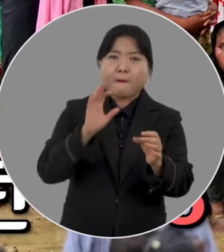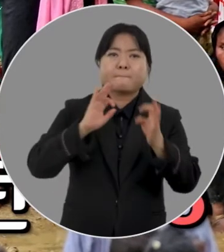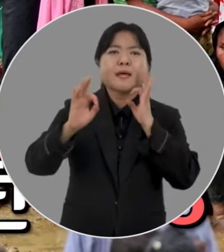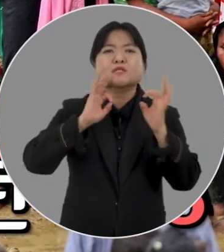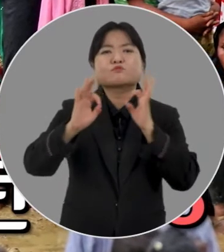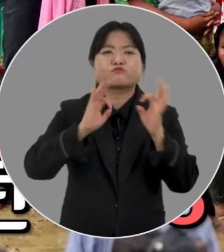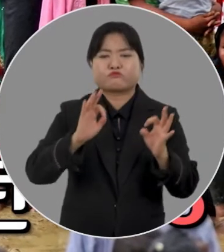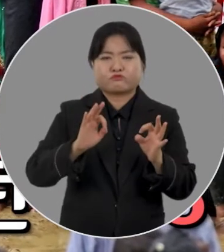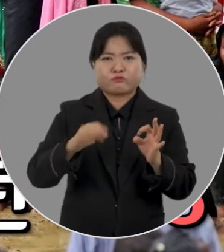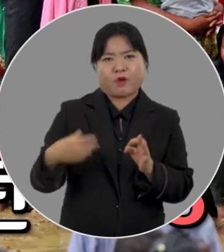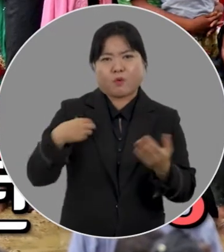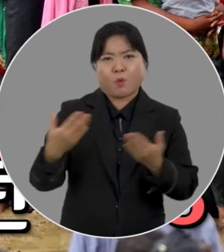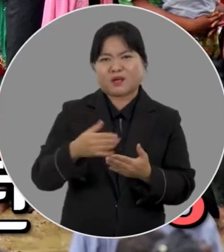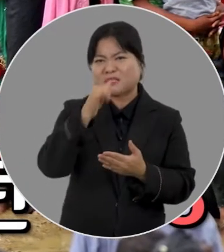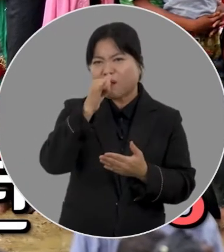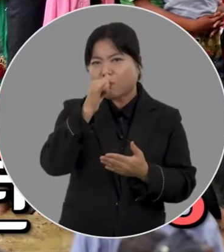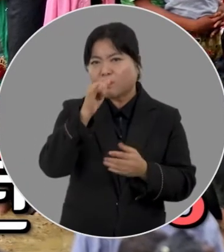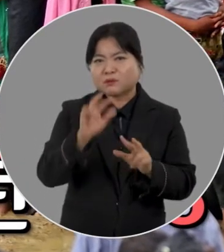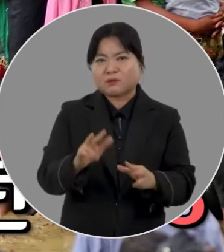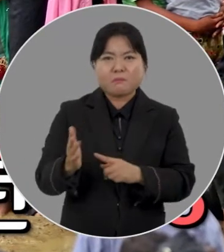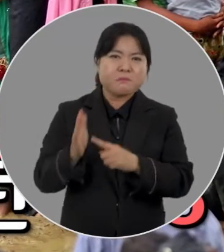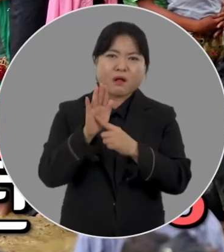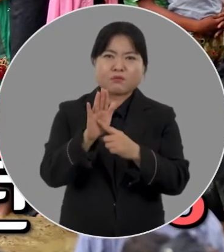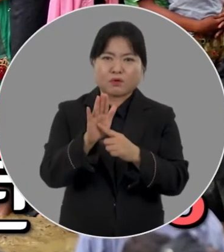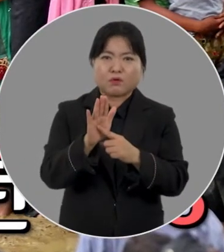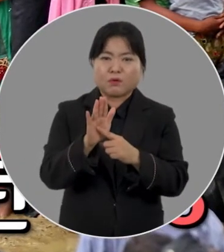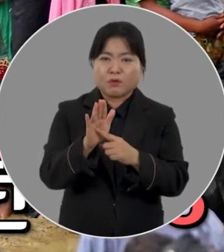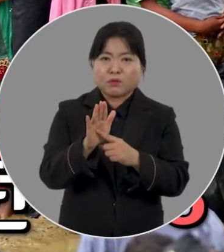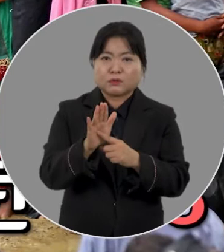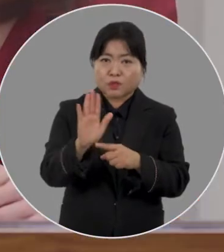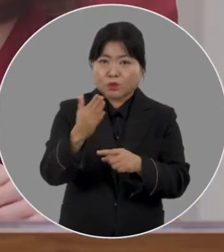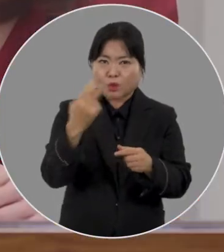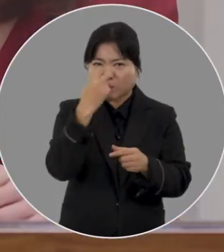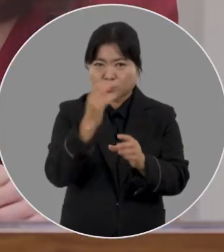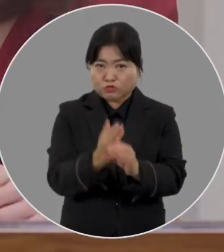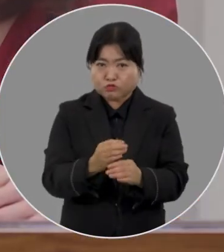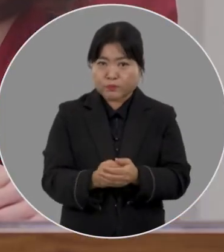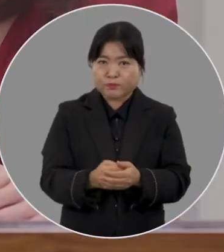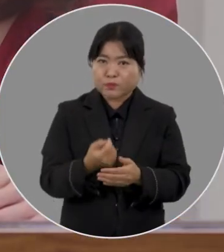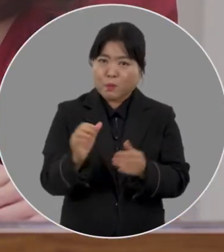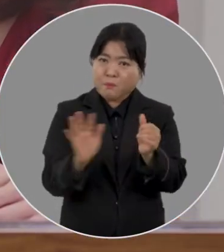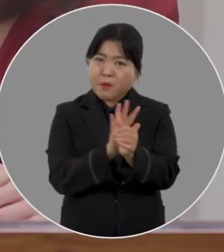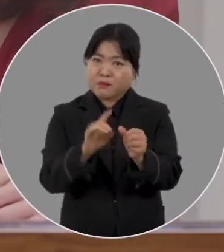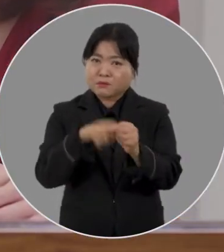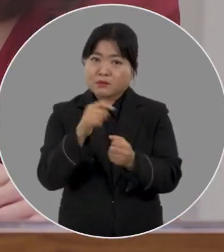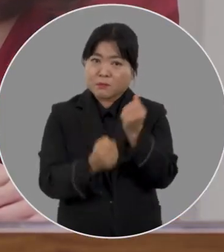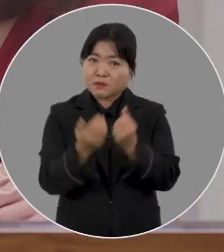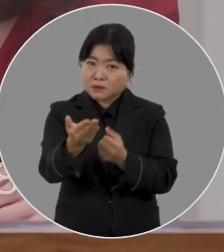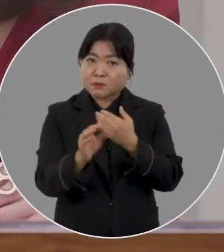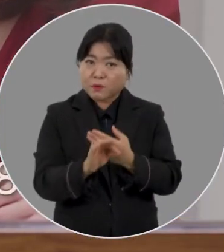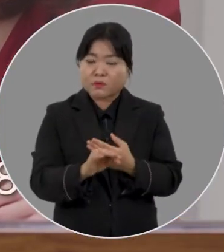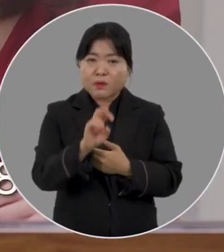큰 역할을 한 것으로 지금 계속 밝혀지고 조사가 계속 진행되고 있는데, 그러니까 조금 배경적인 설명을 드리자면,